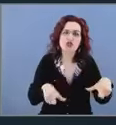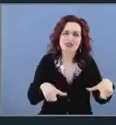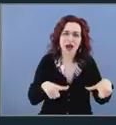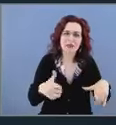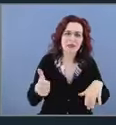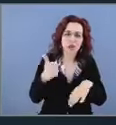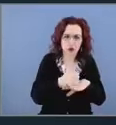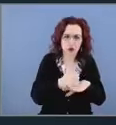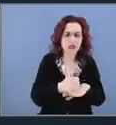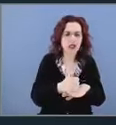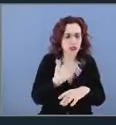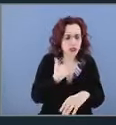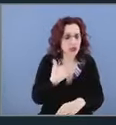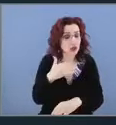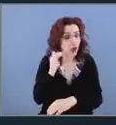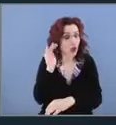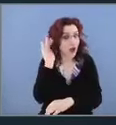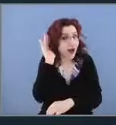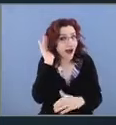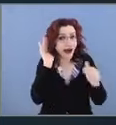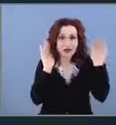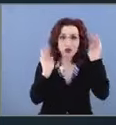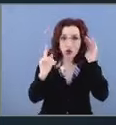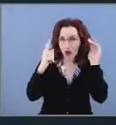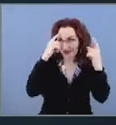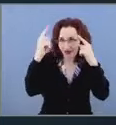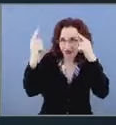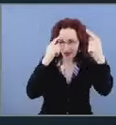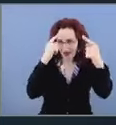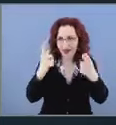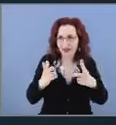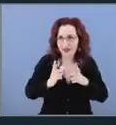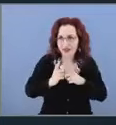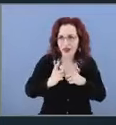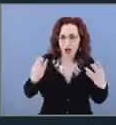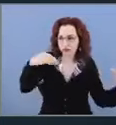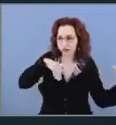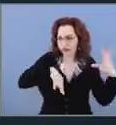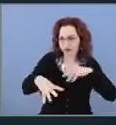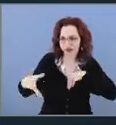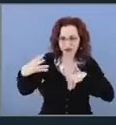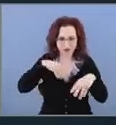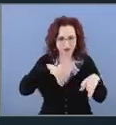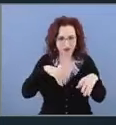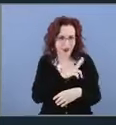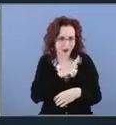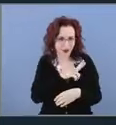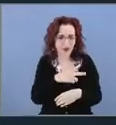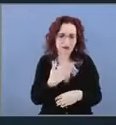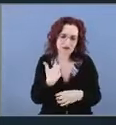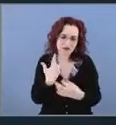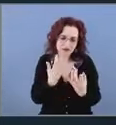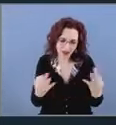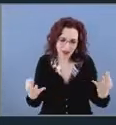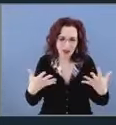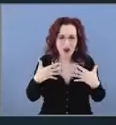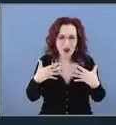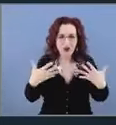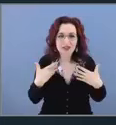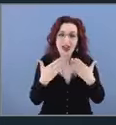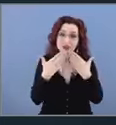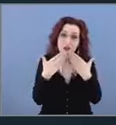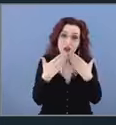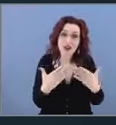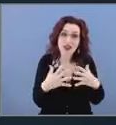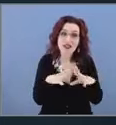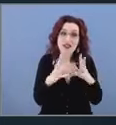ascoltando le idee degli altri, quindi bene, sono contento, grazie all'industria di questo e a Agrocamera di